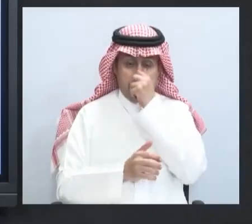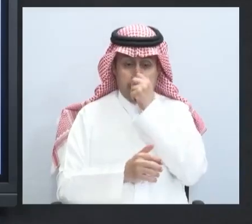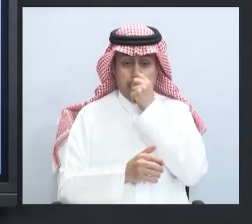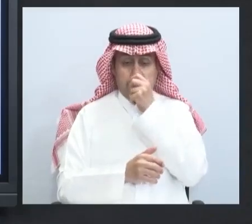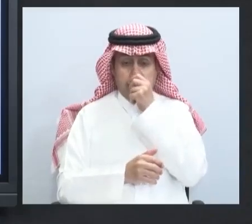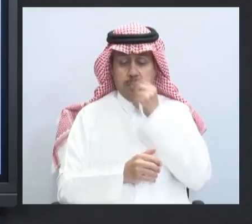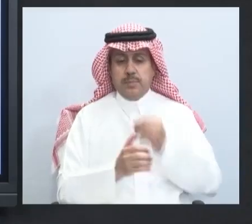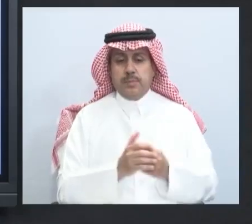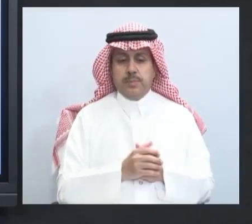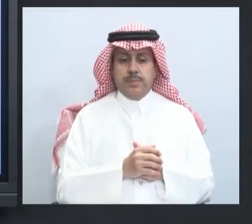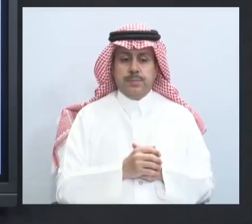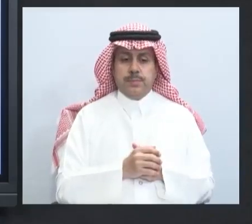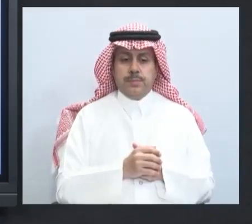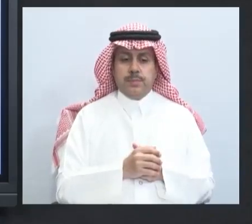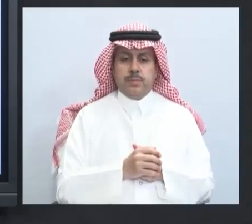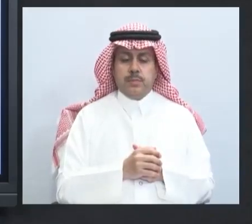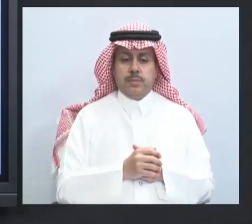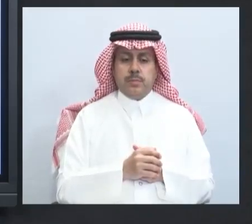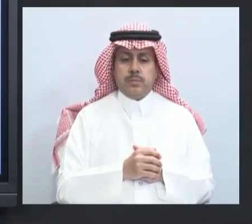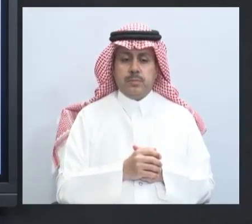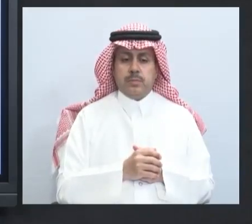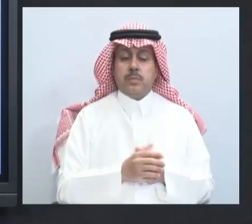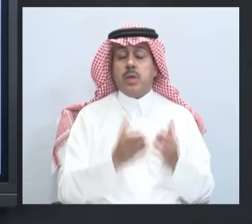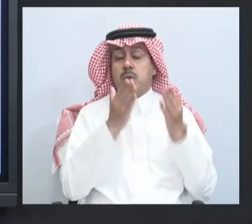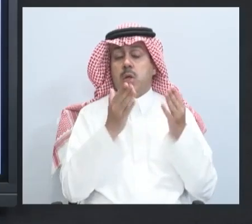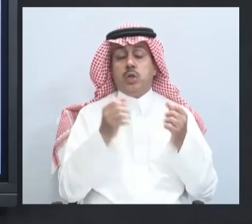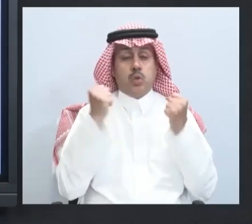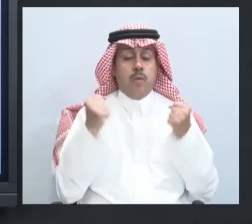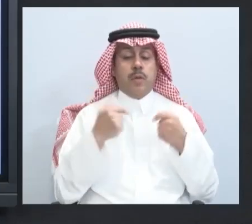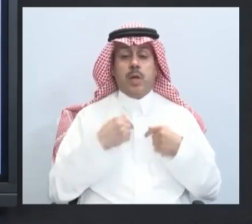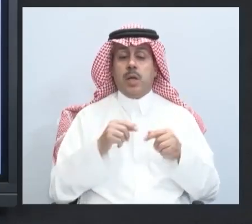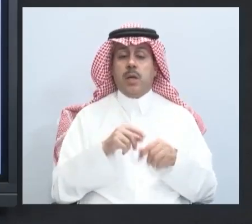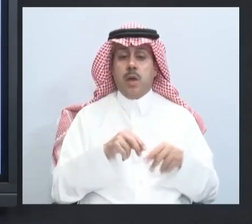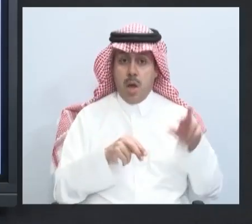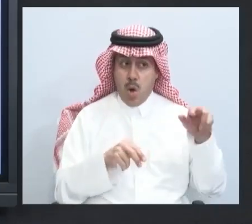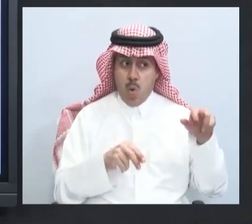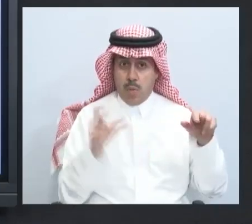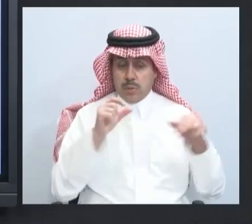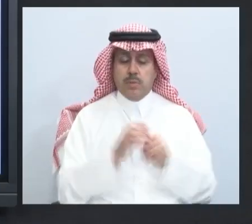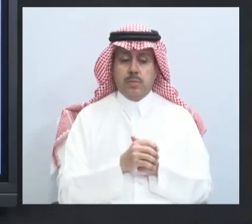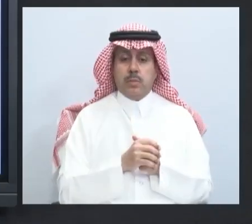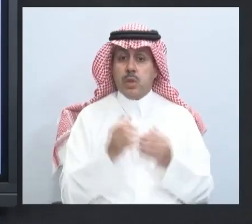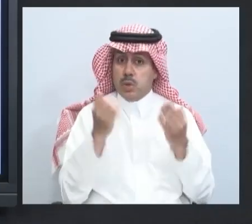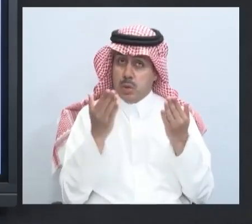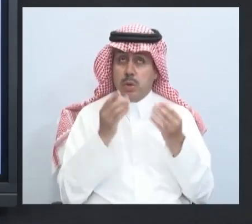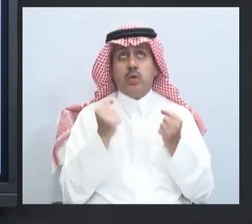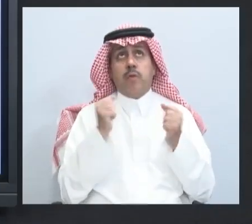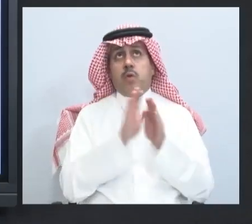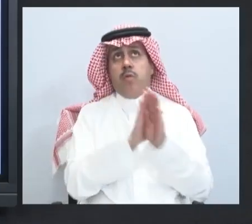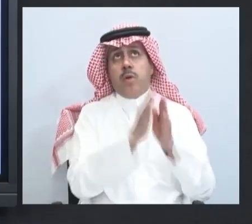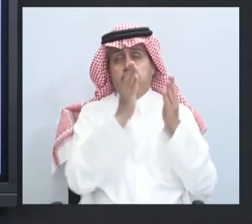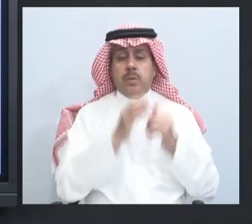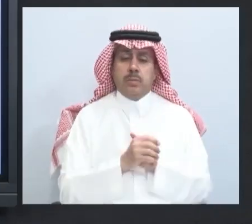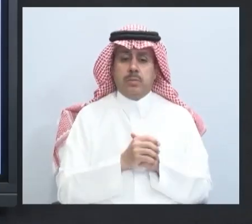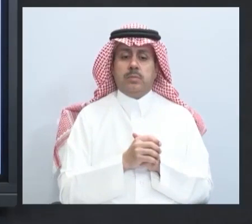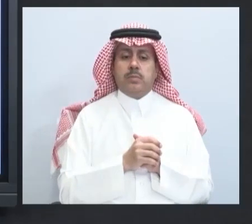مثل فلان ويسال الله التوفيق لاخيه وزميله في الفصل وذلكم تلكم